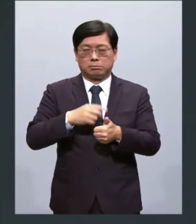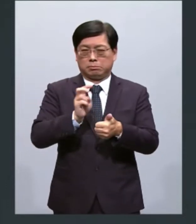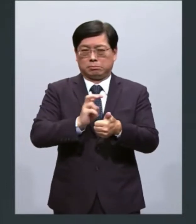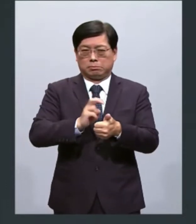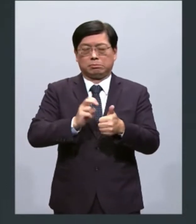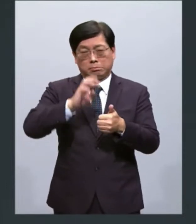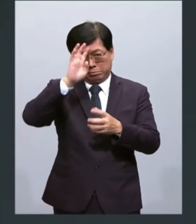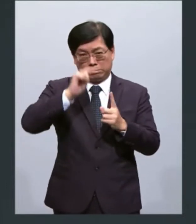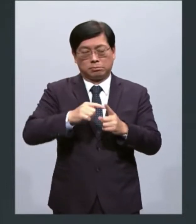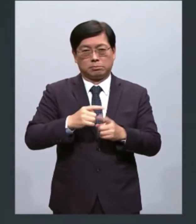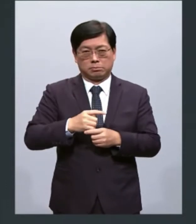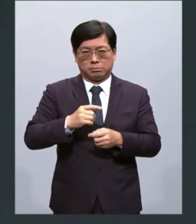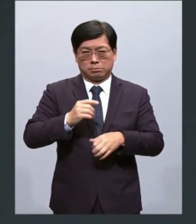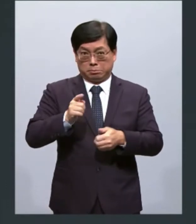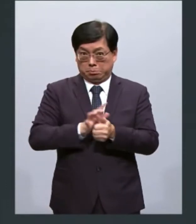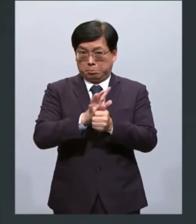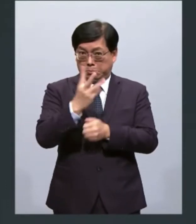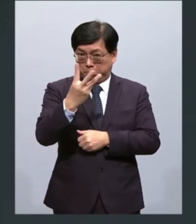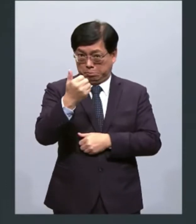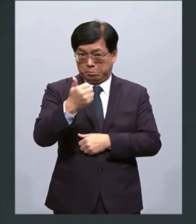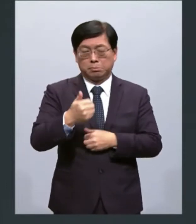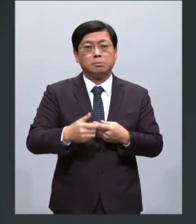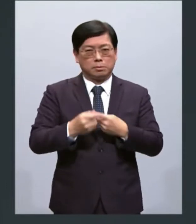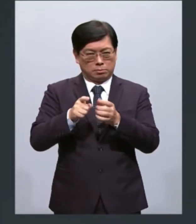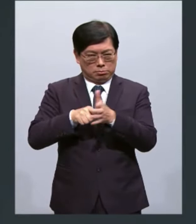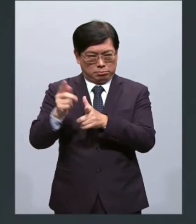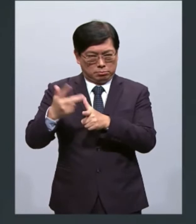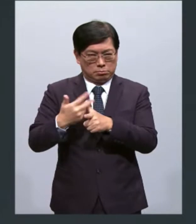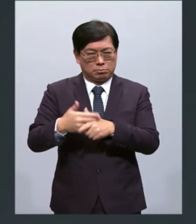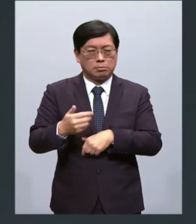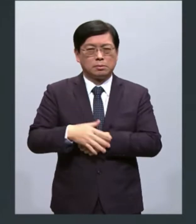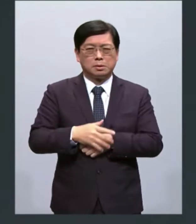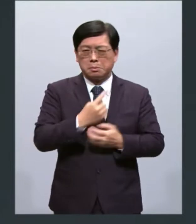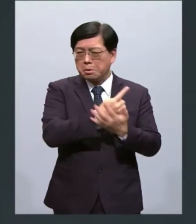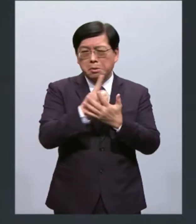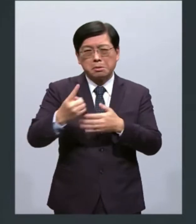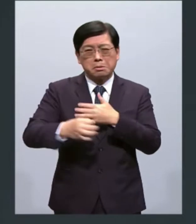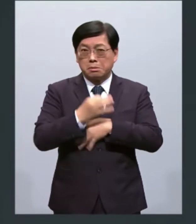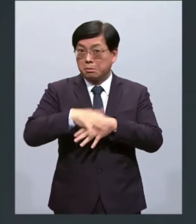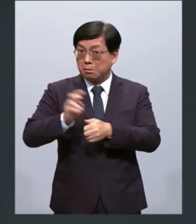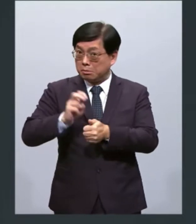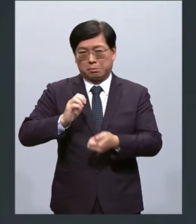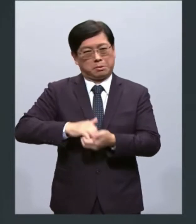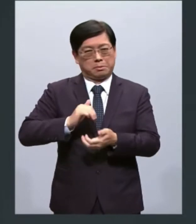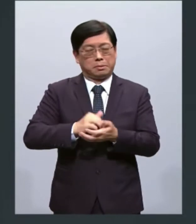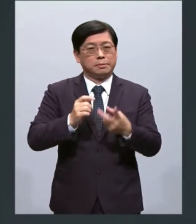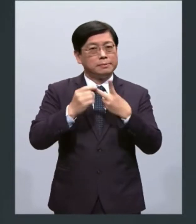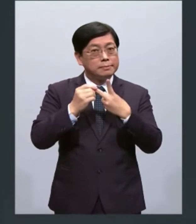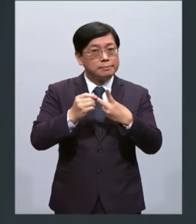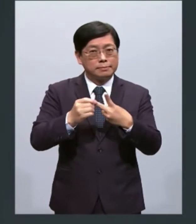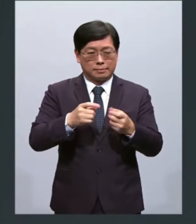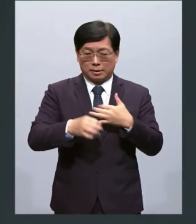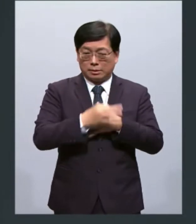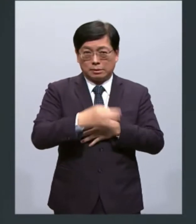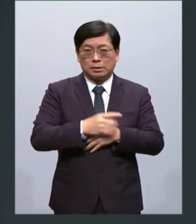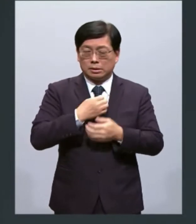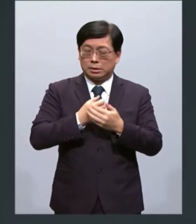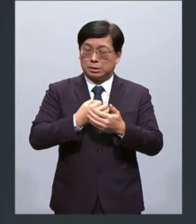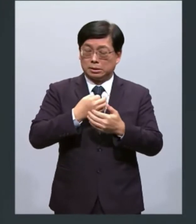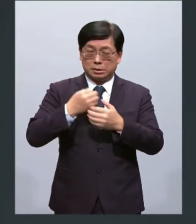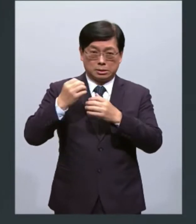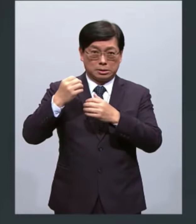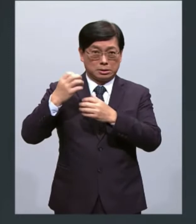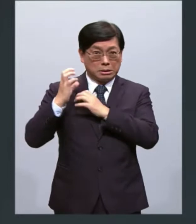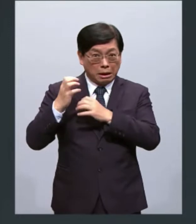人。有三个好处：第一，比较专业，因为不是每一个家属都会照顾病人；二，家属也省到压力，因